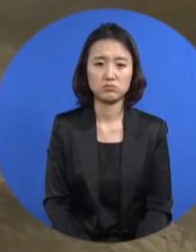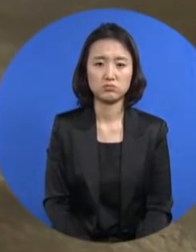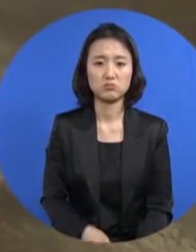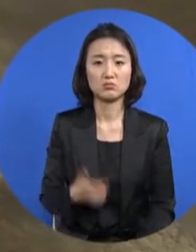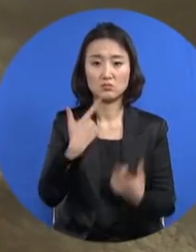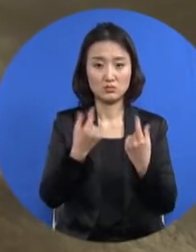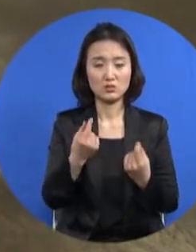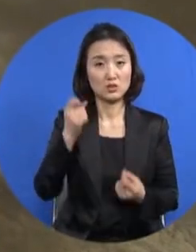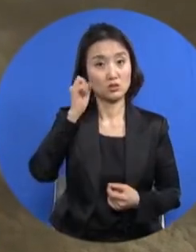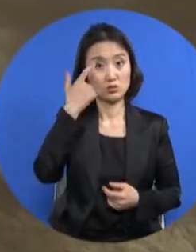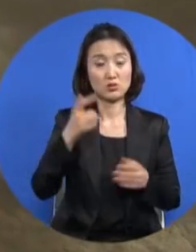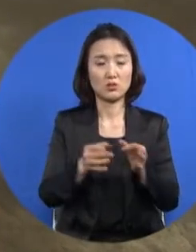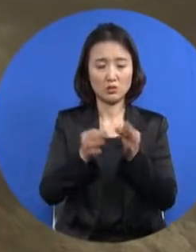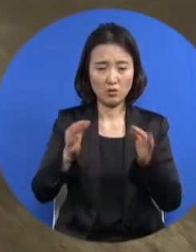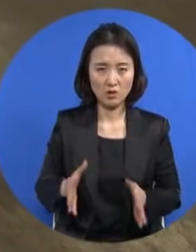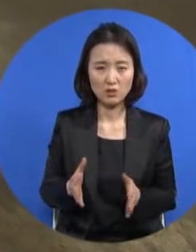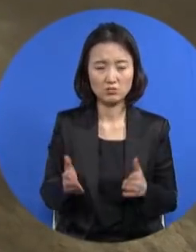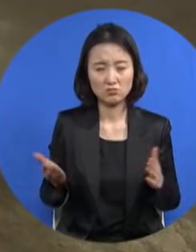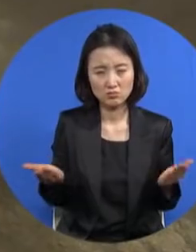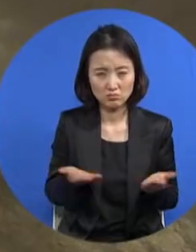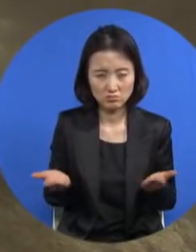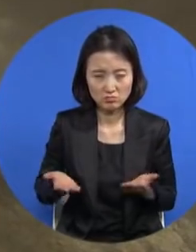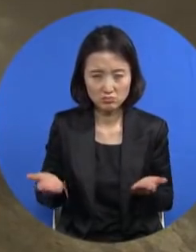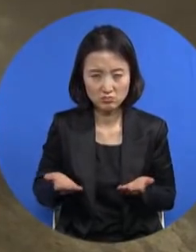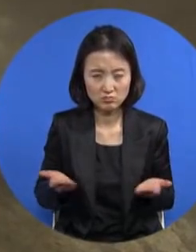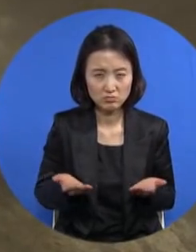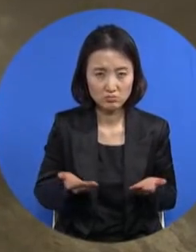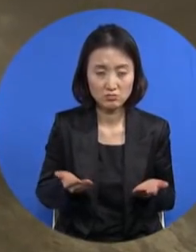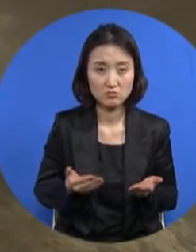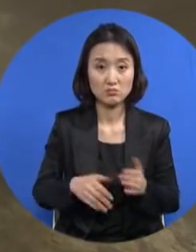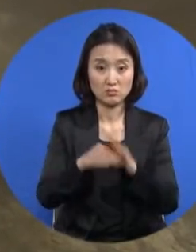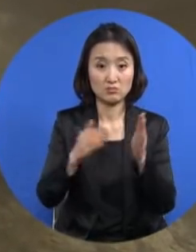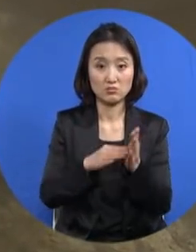6개월 동안 작업을 하고 이런